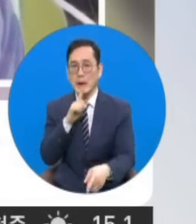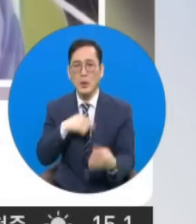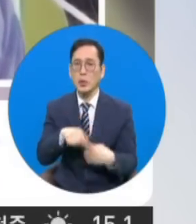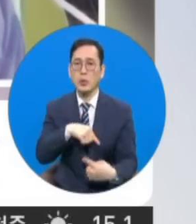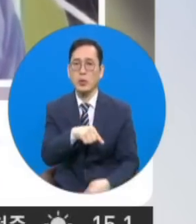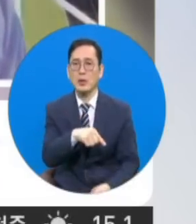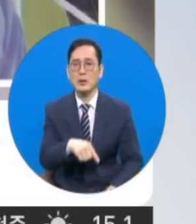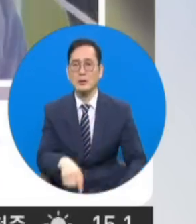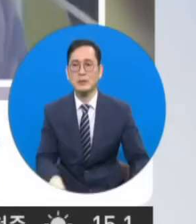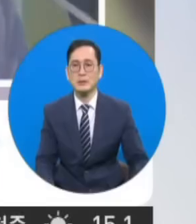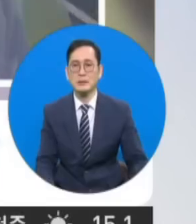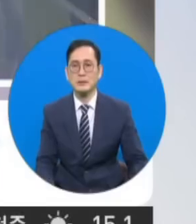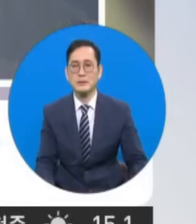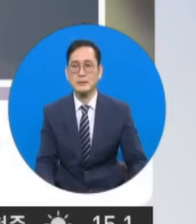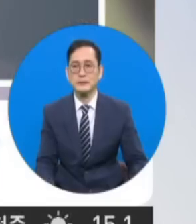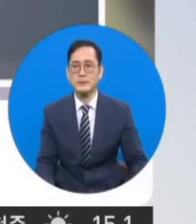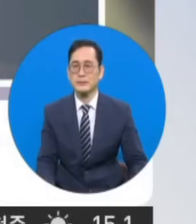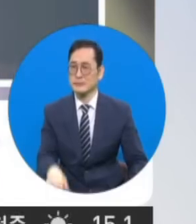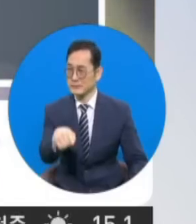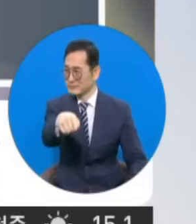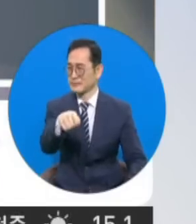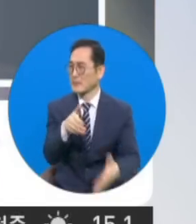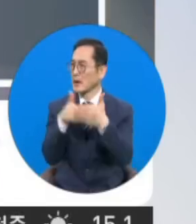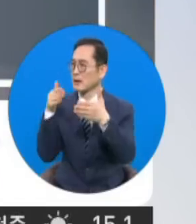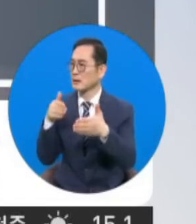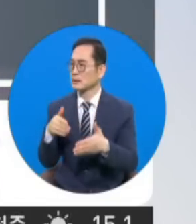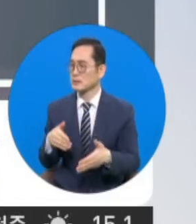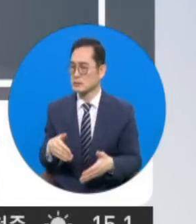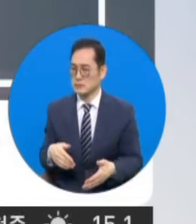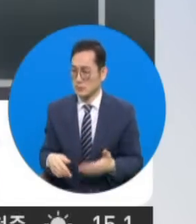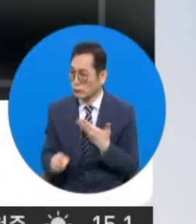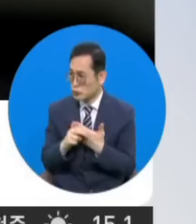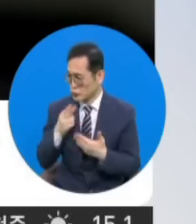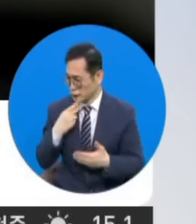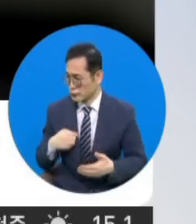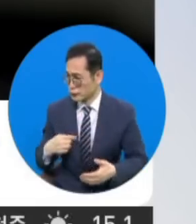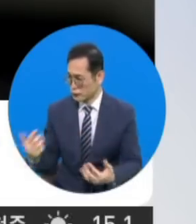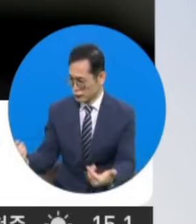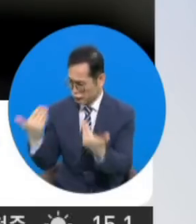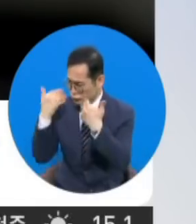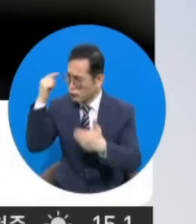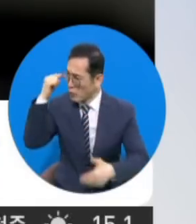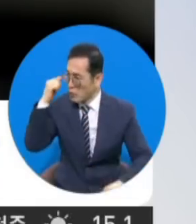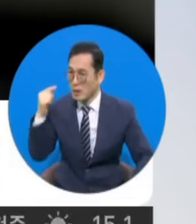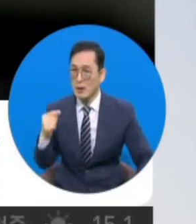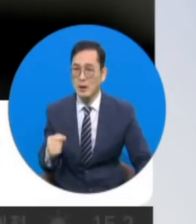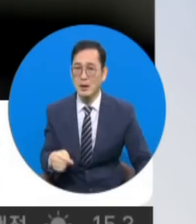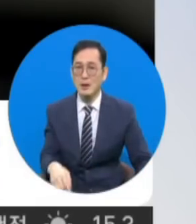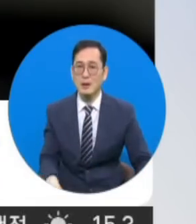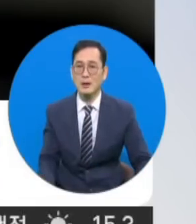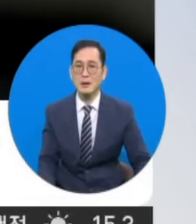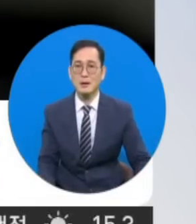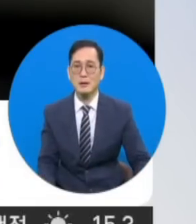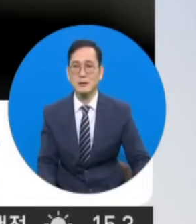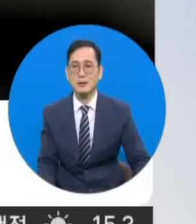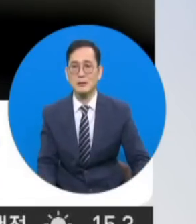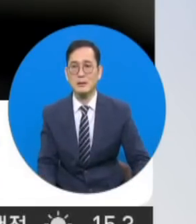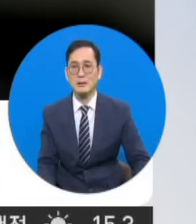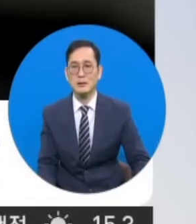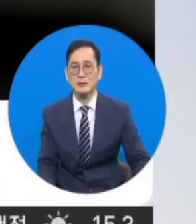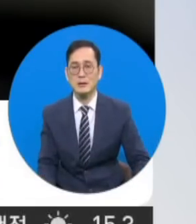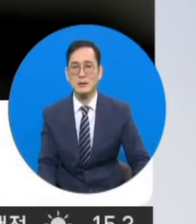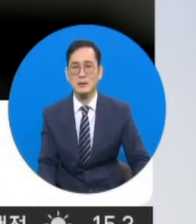나서 결과적으로 안 되면 나중에 법적으로 문제 없는데 왜 이러면서 시간이 지나길 기다려요